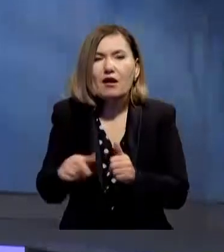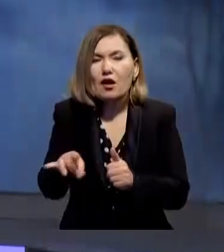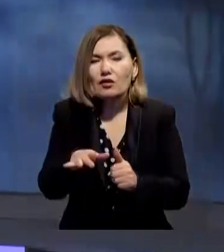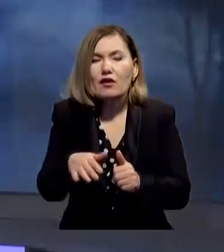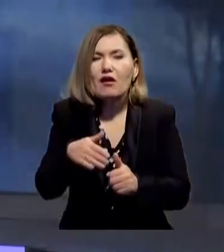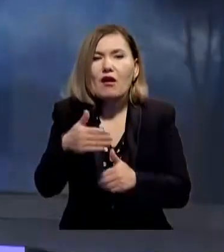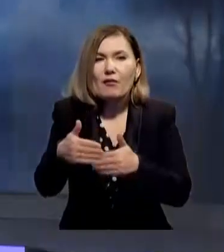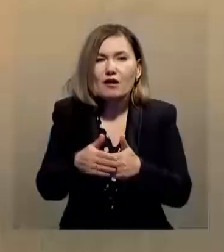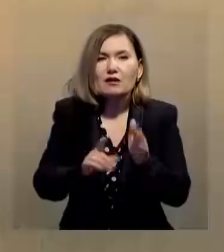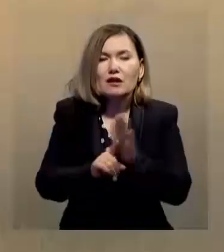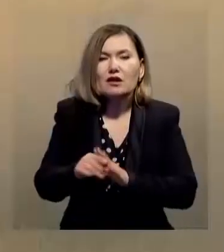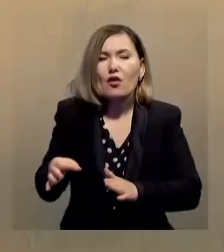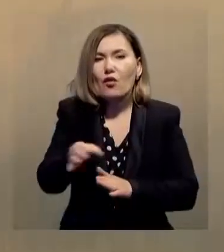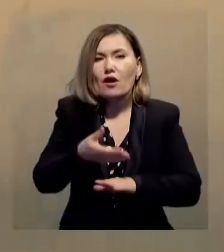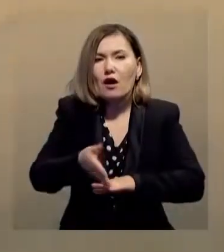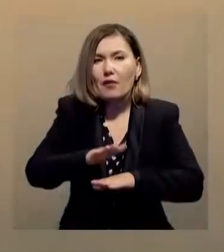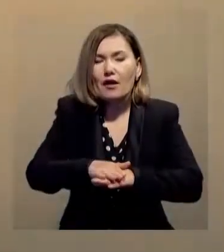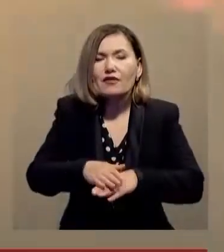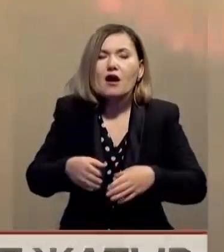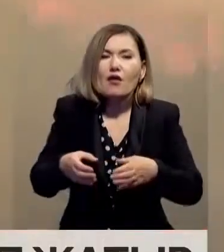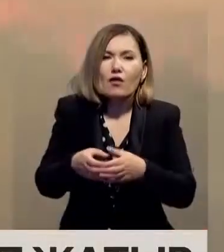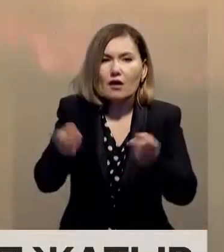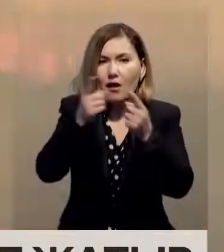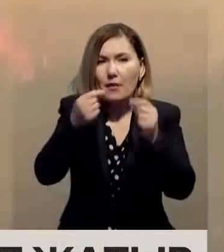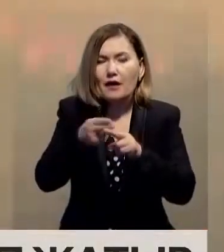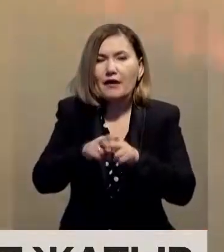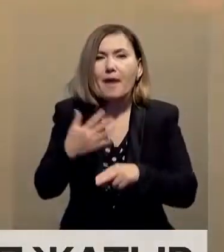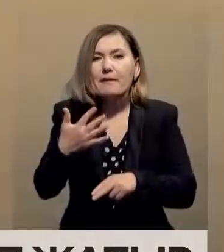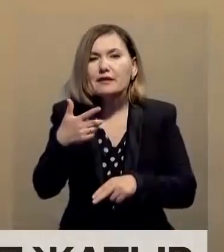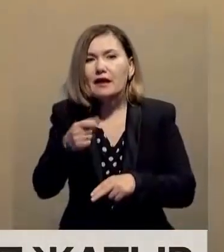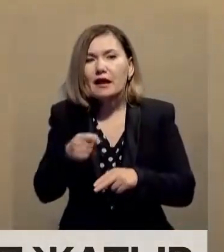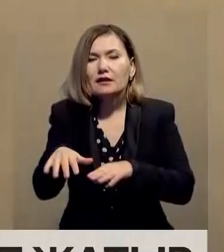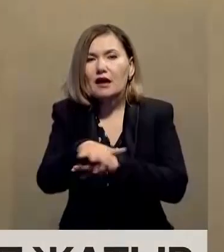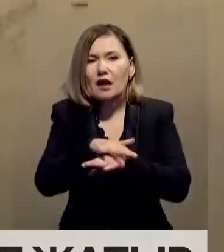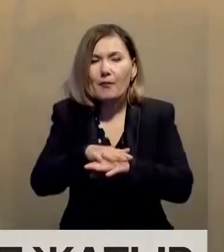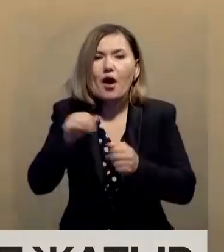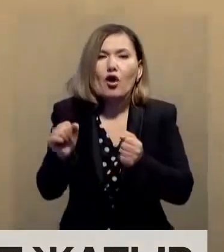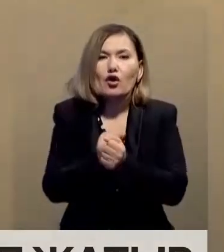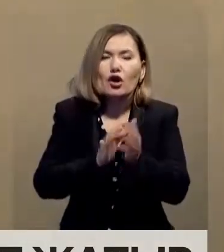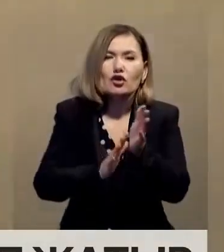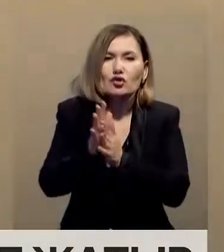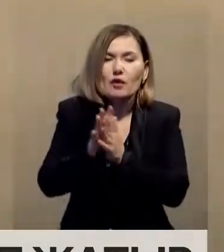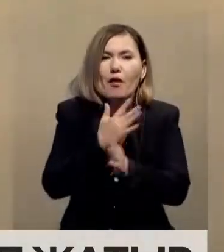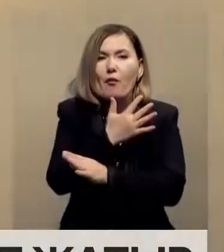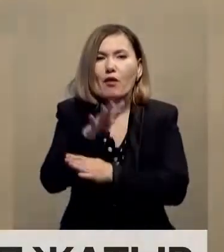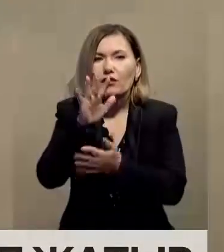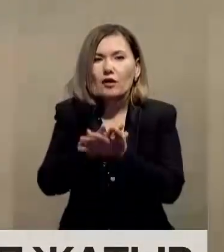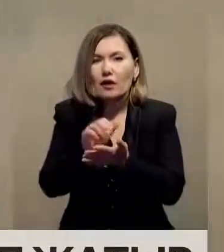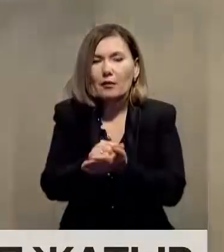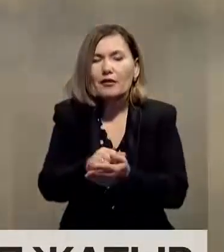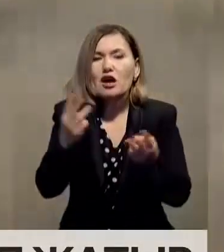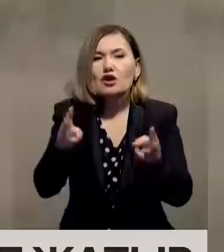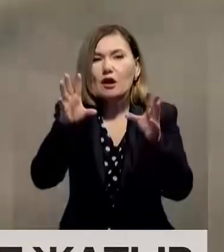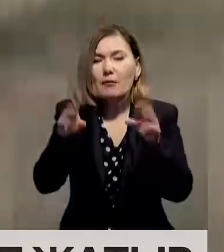Облыстық төтенше жағдайлар департаментінің мәліметінше шамамен 5 гектар аумақта құрғақ шөп пен бұта жанып кеткен. Жалынды